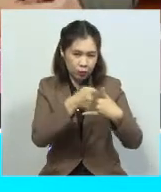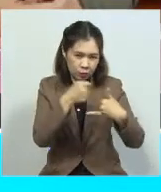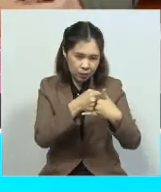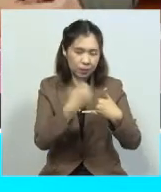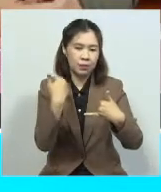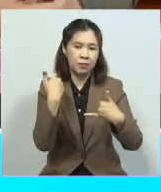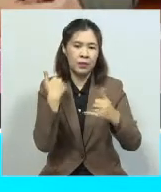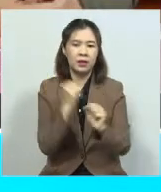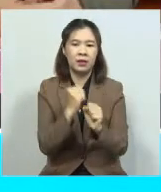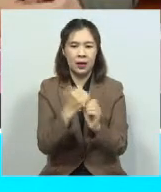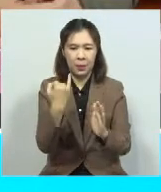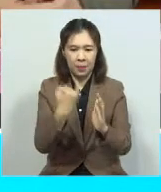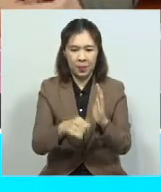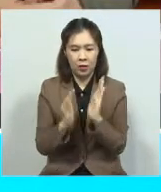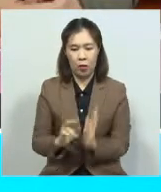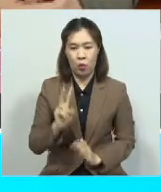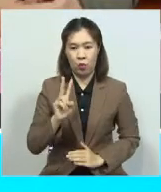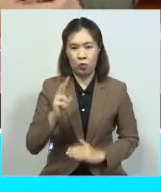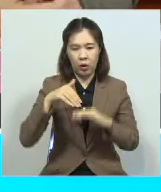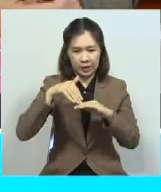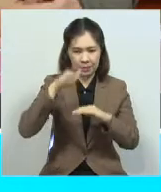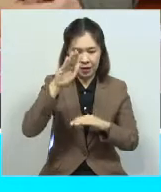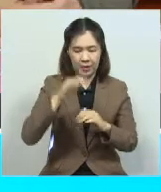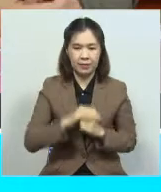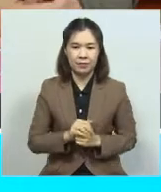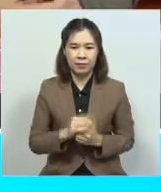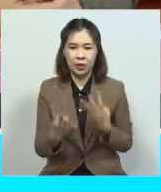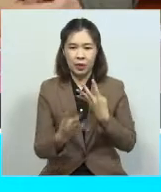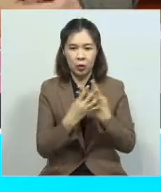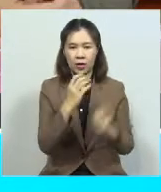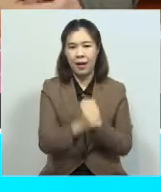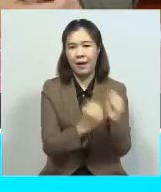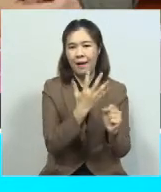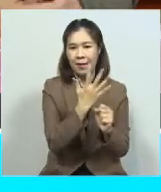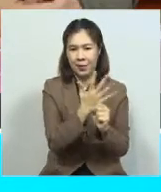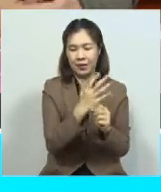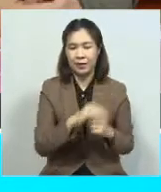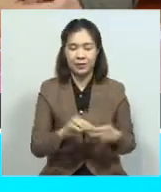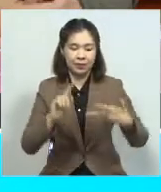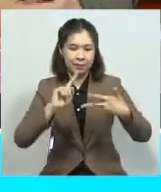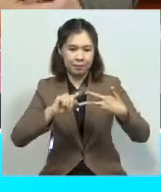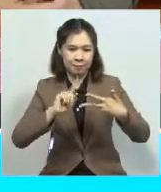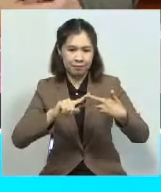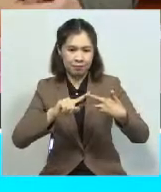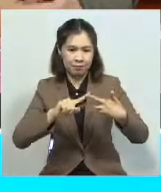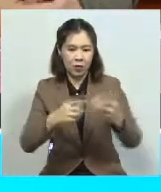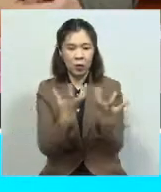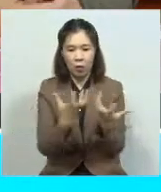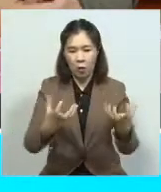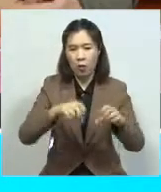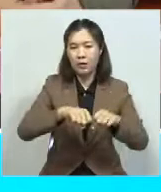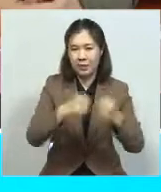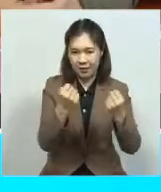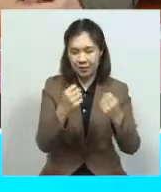กันกระทำผิดตั้งแต่2คนขึ้นไปนะครับ ระ วางโทษจำคุกไม่เกิน5ปีส่วนข้อหาที่2คือร่วมกันทำให้เสียทรั